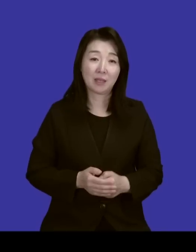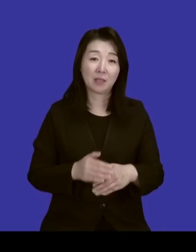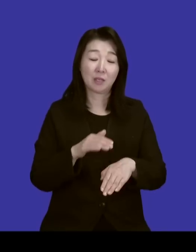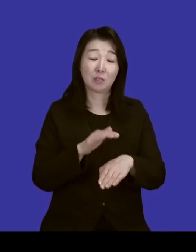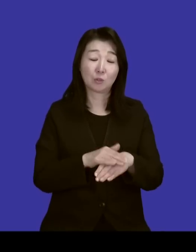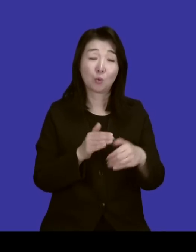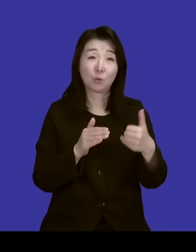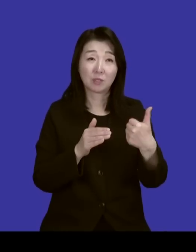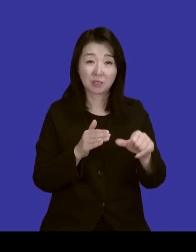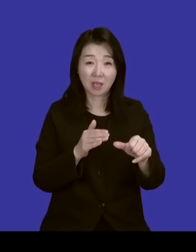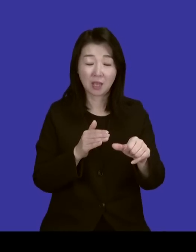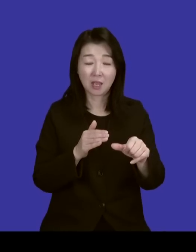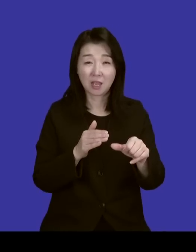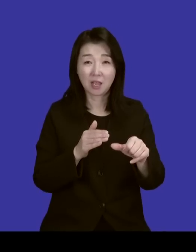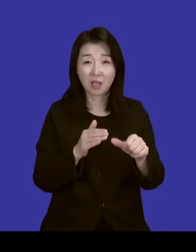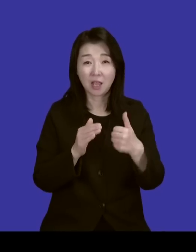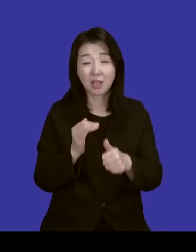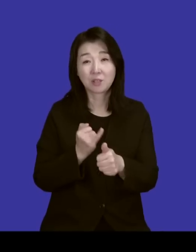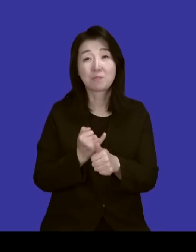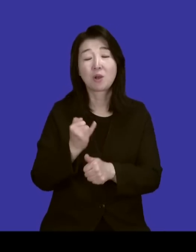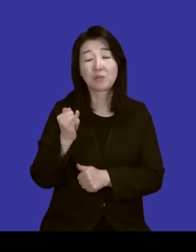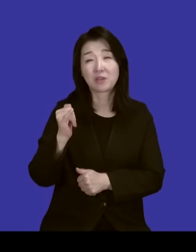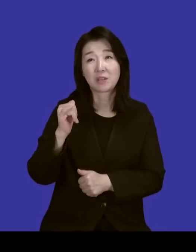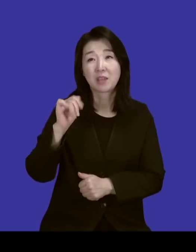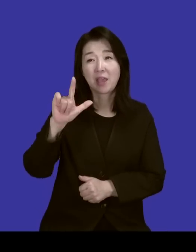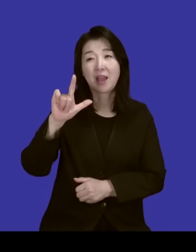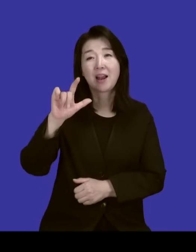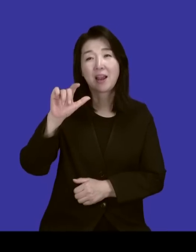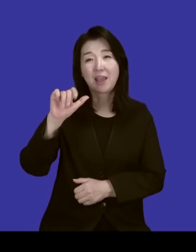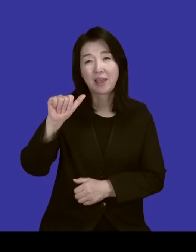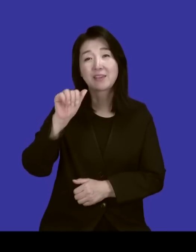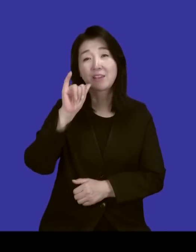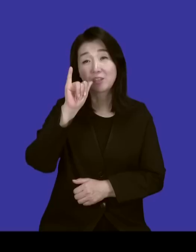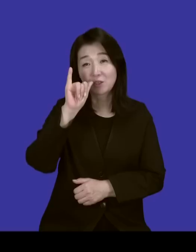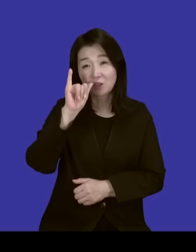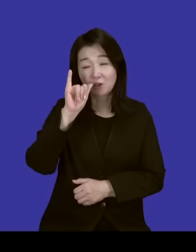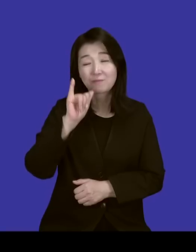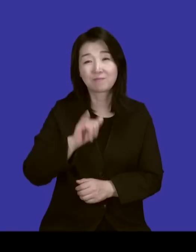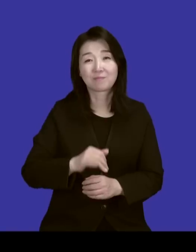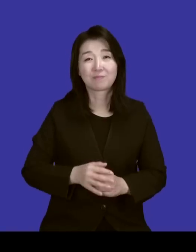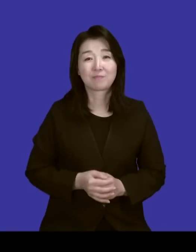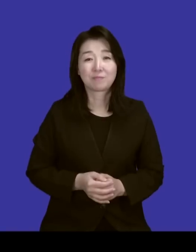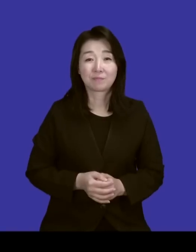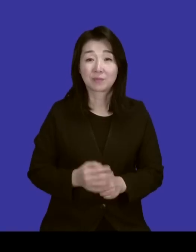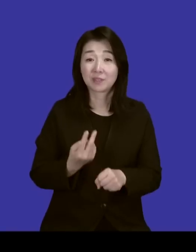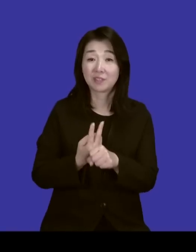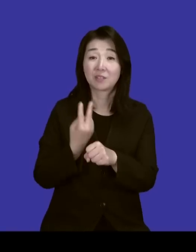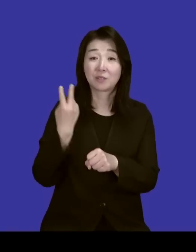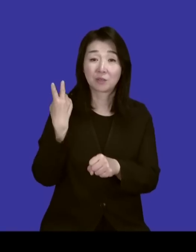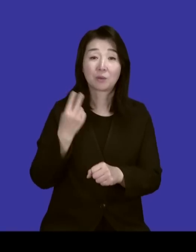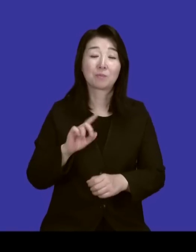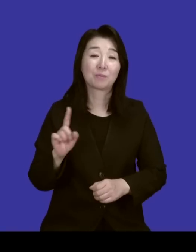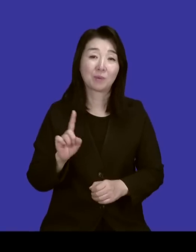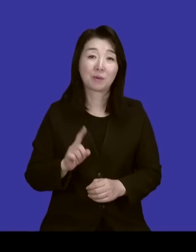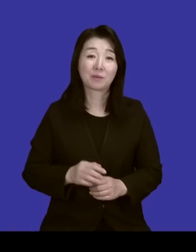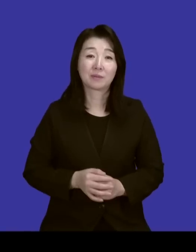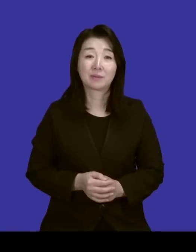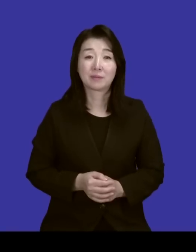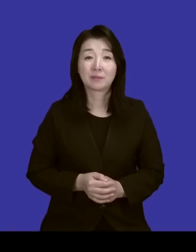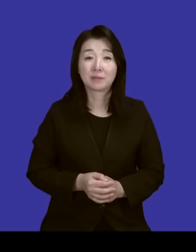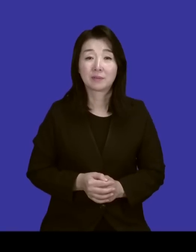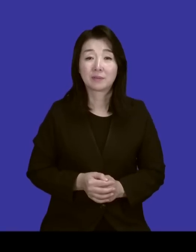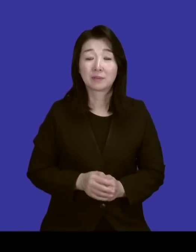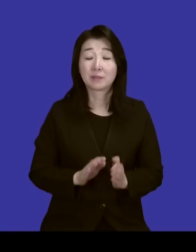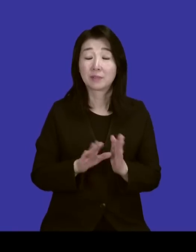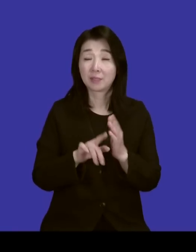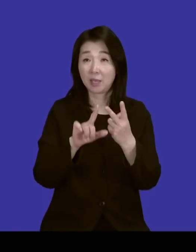LA에 있기 때문에 예, 가세요. 조금 있으면 이제 가세요. 떠나려고 예, 하는데 예. 그러니까 2년 전에 네, 그 당시